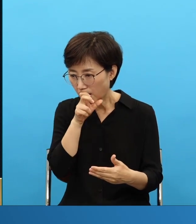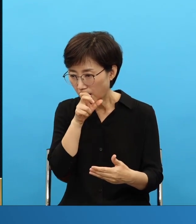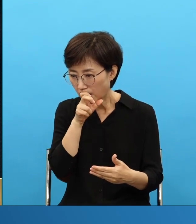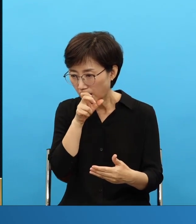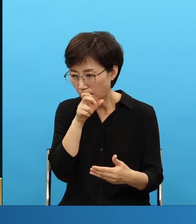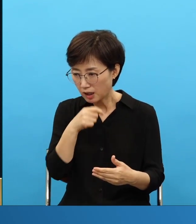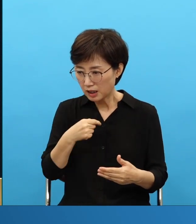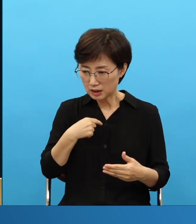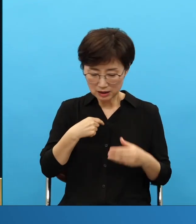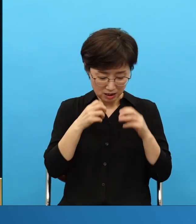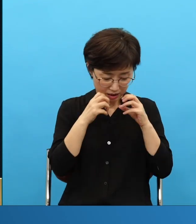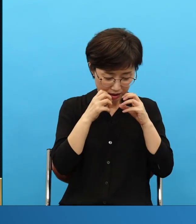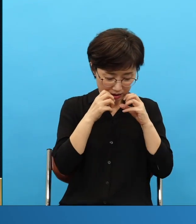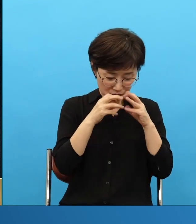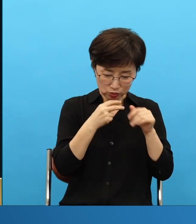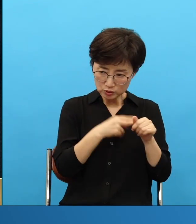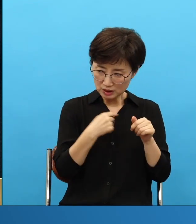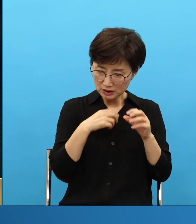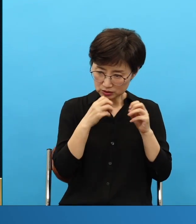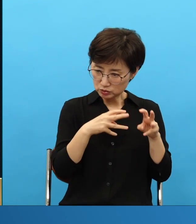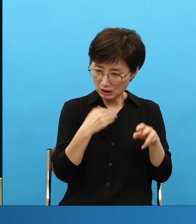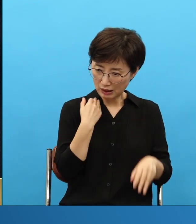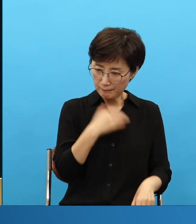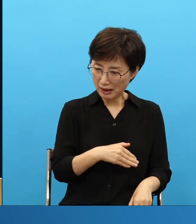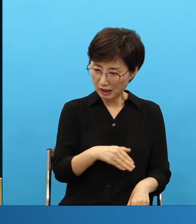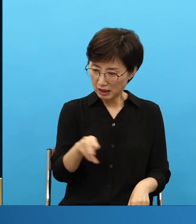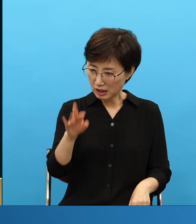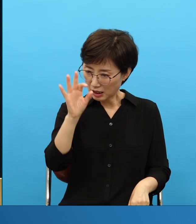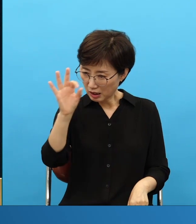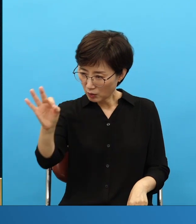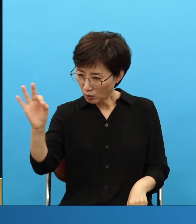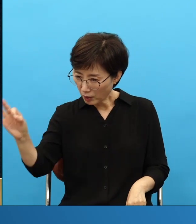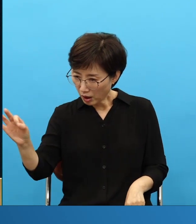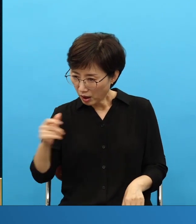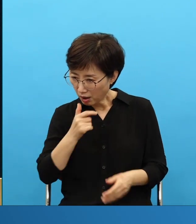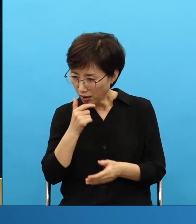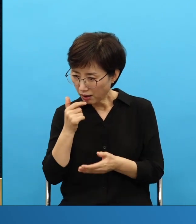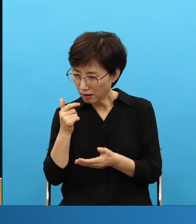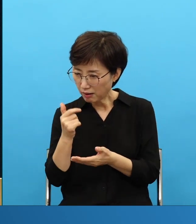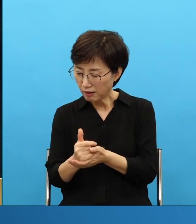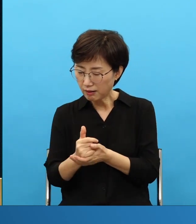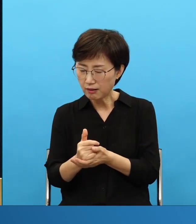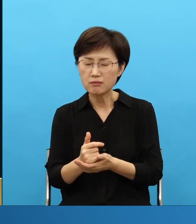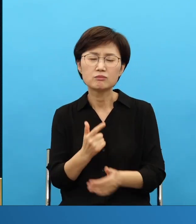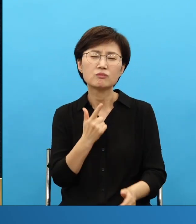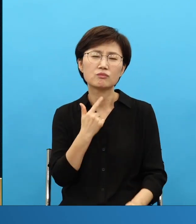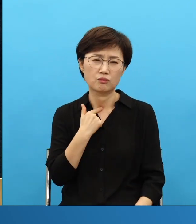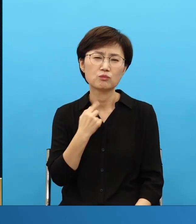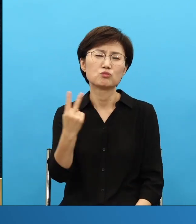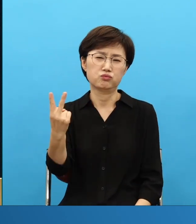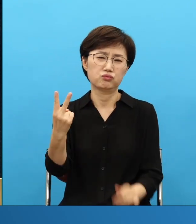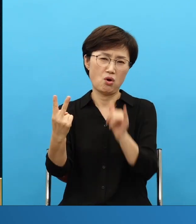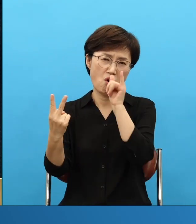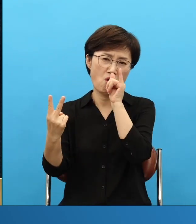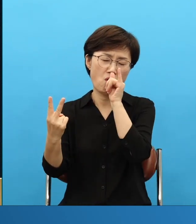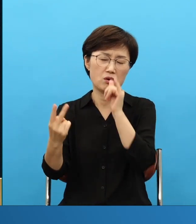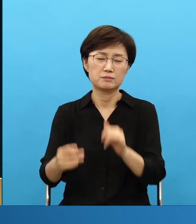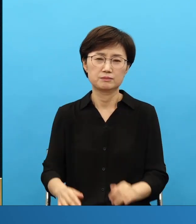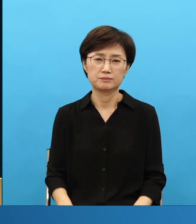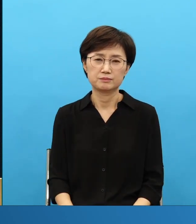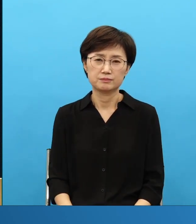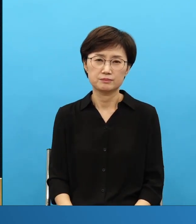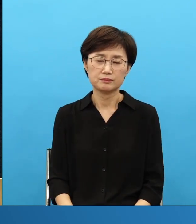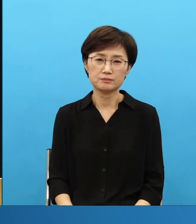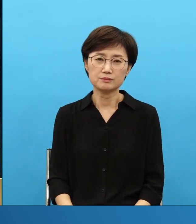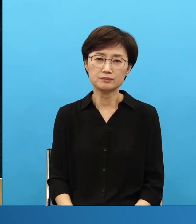내가 뭐 전도사냐? 전도사 때인데요. 내가 뭐 전도사냐? I was an assistant pastor at the time, but when I saw them, what they were doing in their ministry, I was really shocked